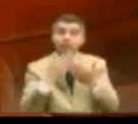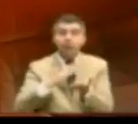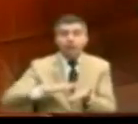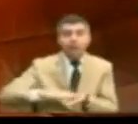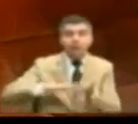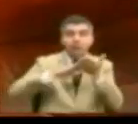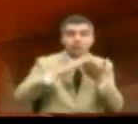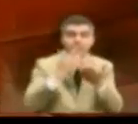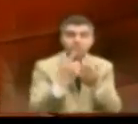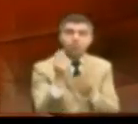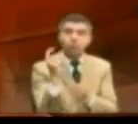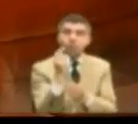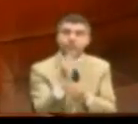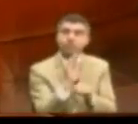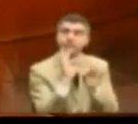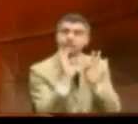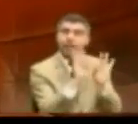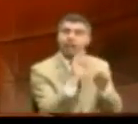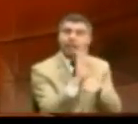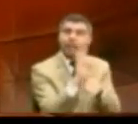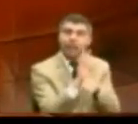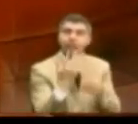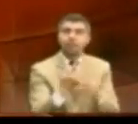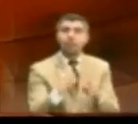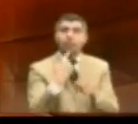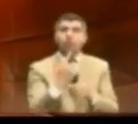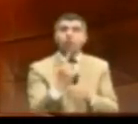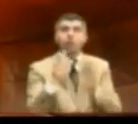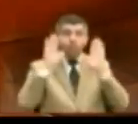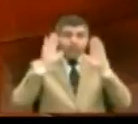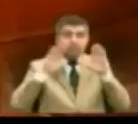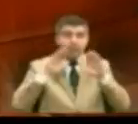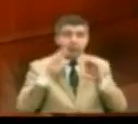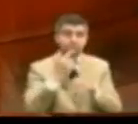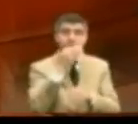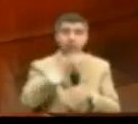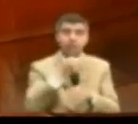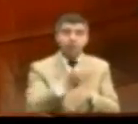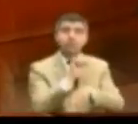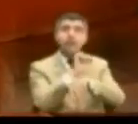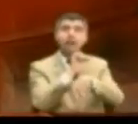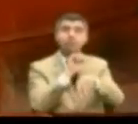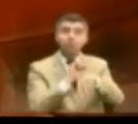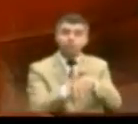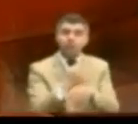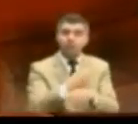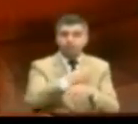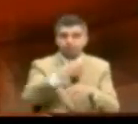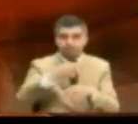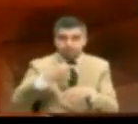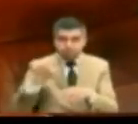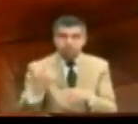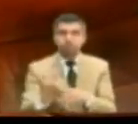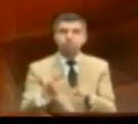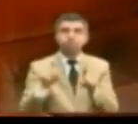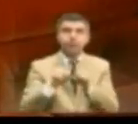العلماء، استفادة جميع الأئمة والخطباء من نظام التغذية الصحية، استفادة جميع القيمين من الخدمات التي تقدمها مؤسسة محمد السادس